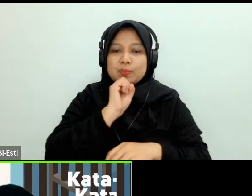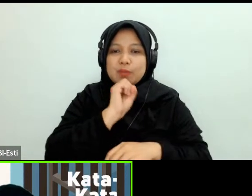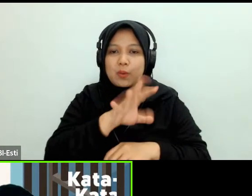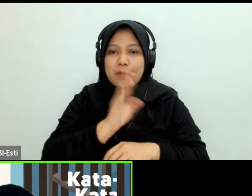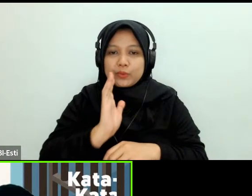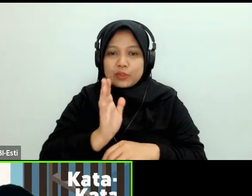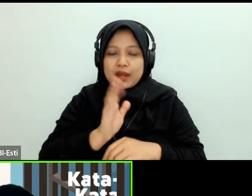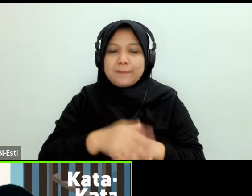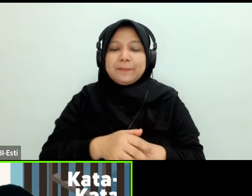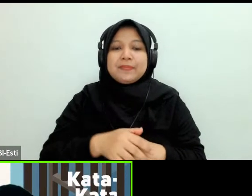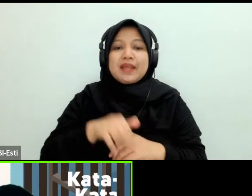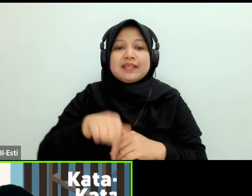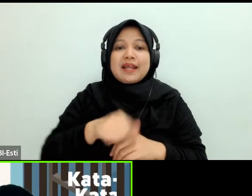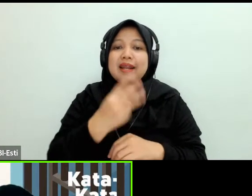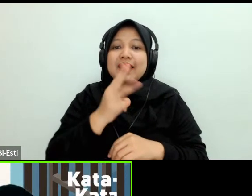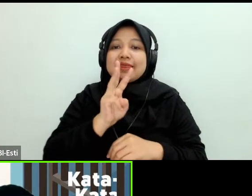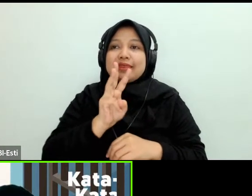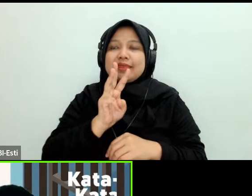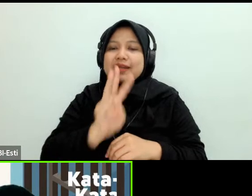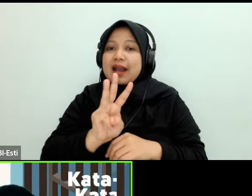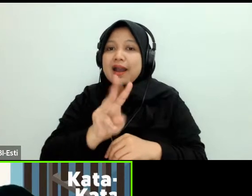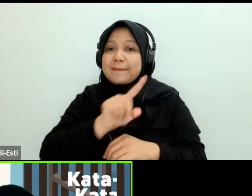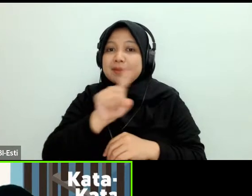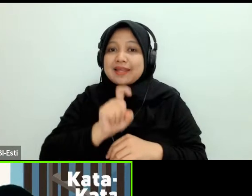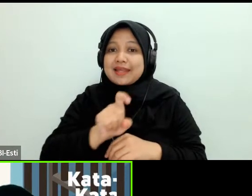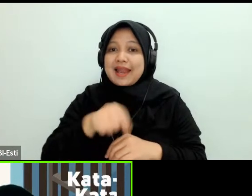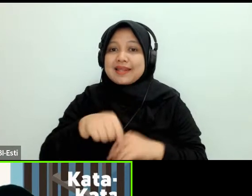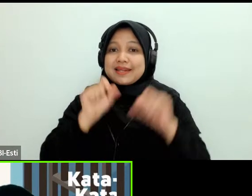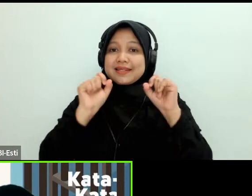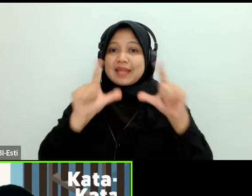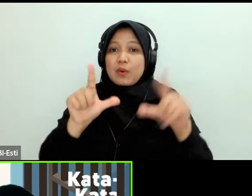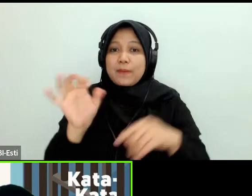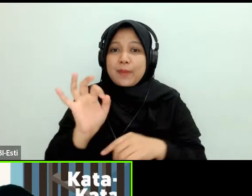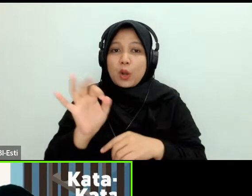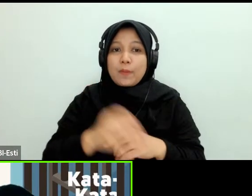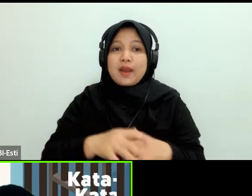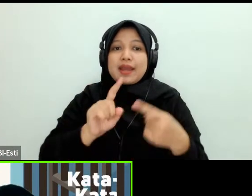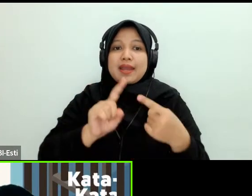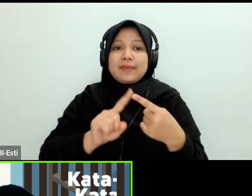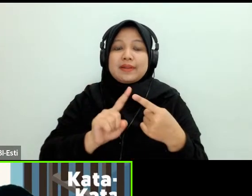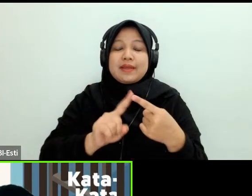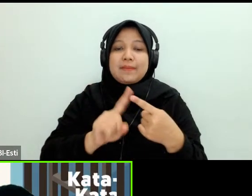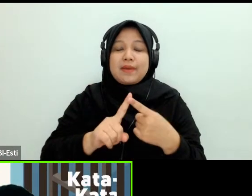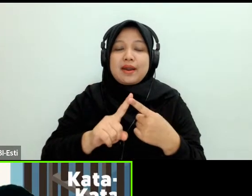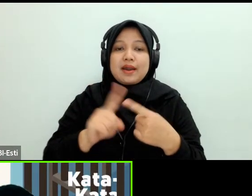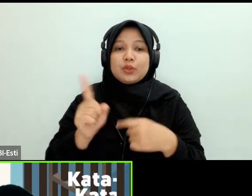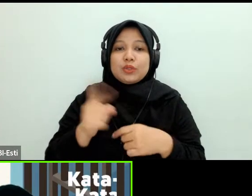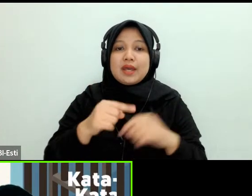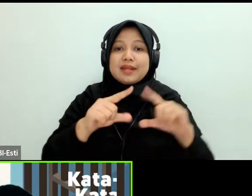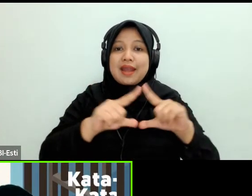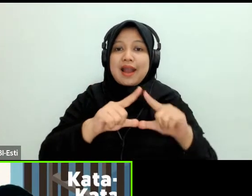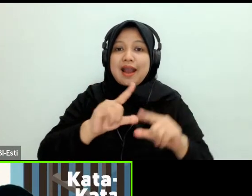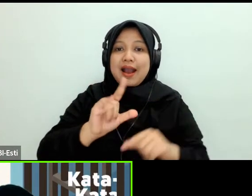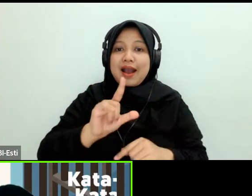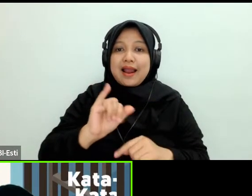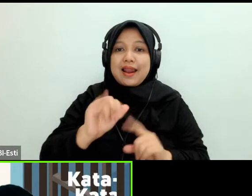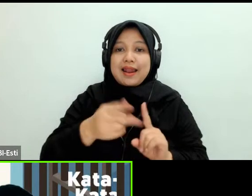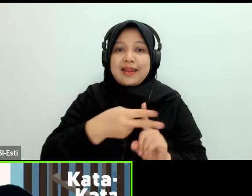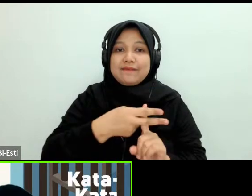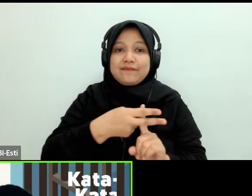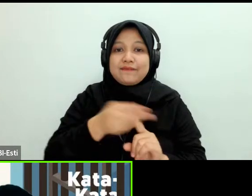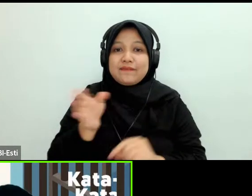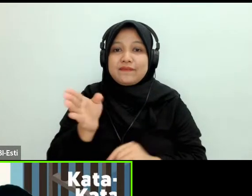dahulu yang belum terjawab yang pertama secure bacakan yang pertama dari alis Aku